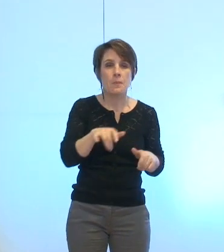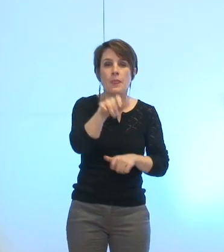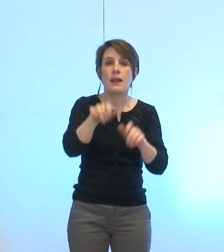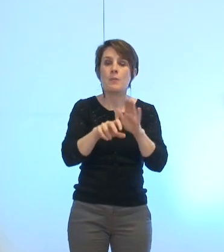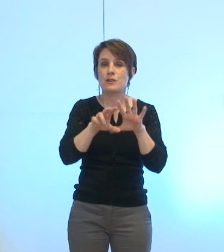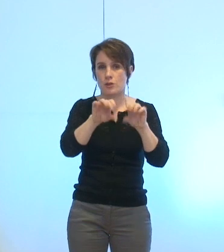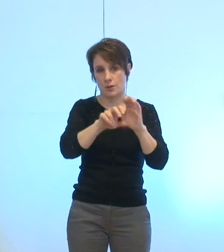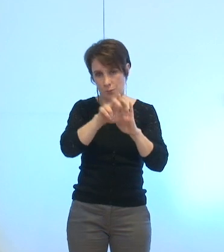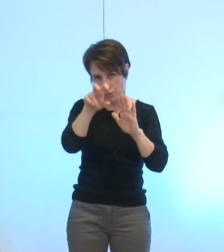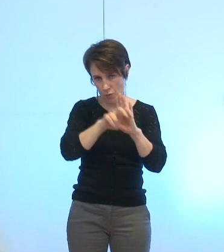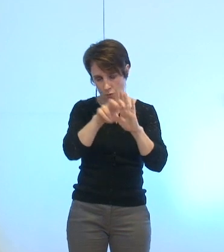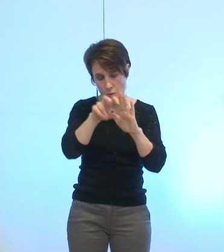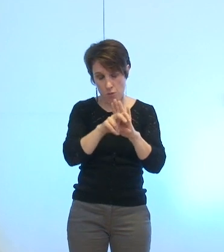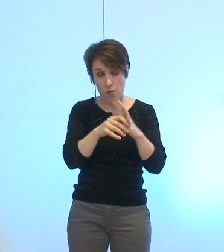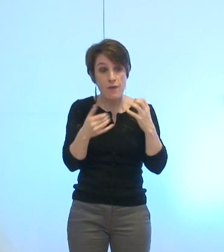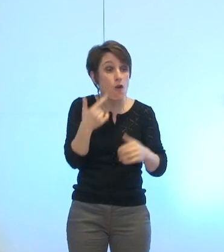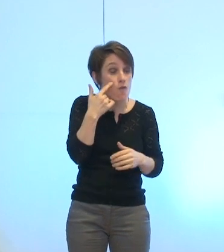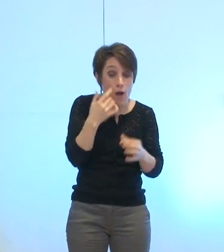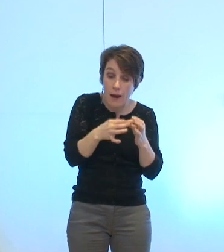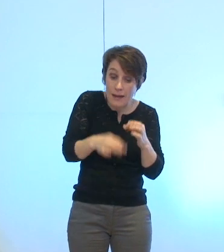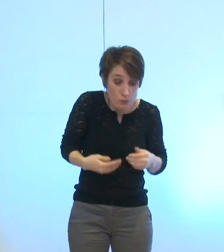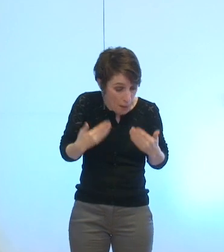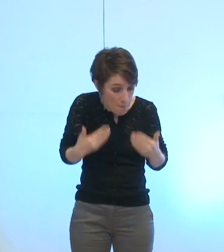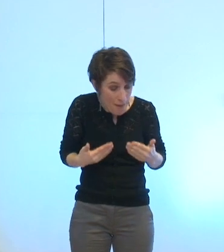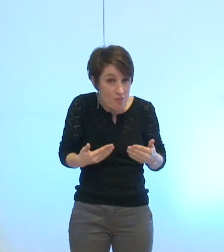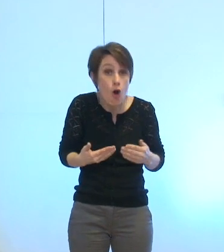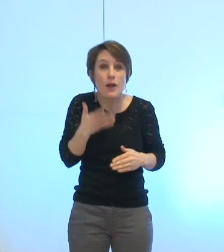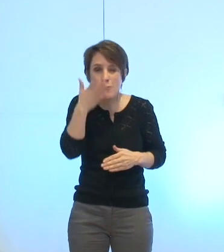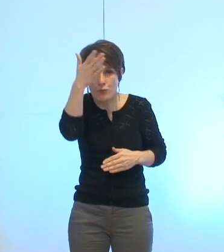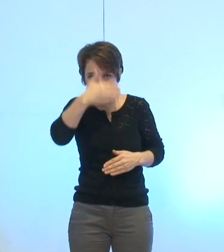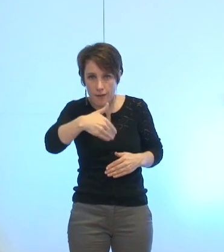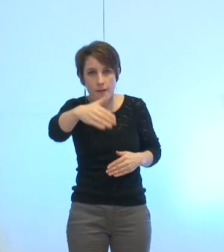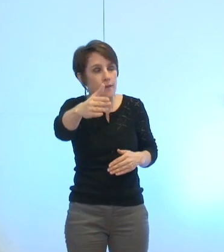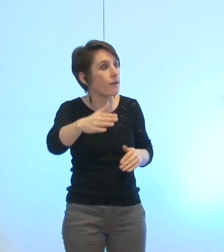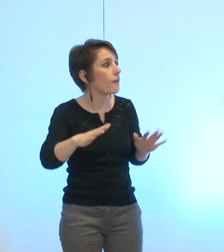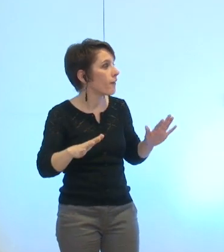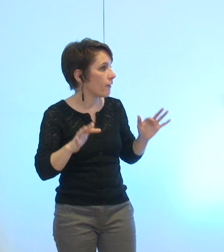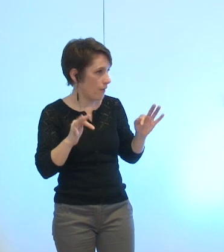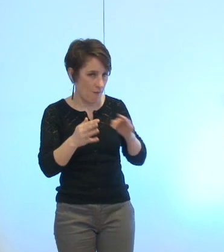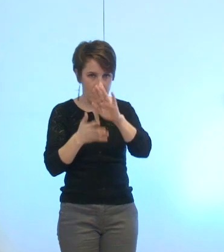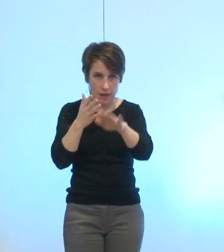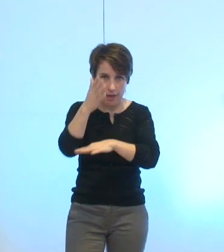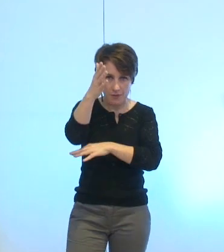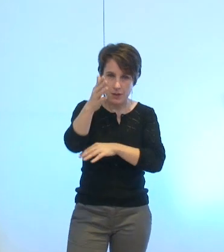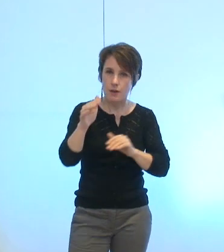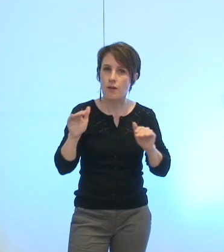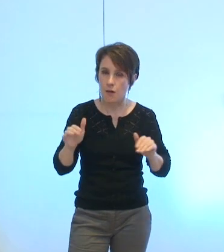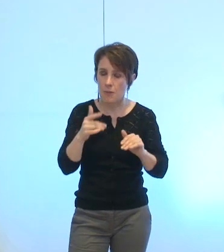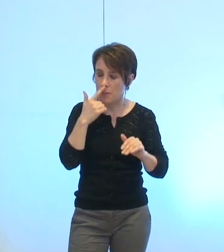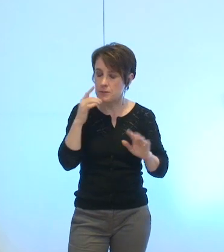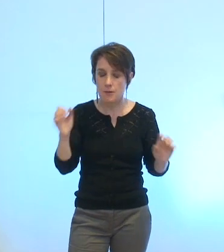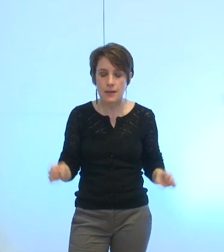présent et l'avenir et concernant l'avenir il est quand même proprement stupéfiant